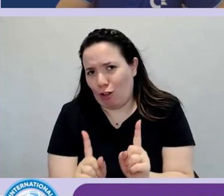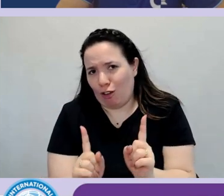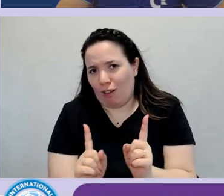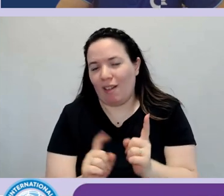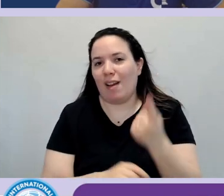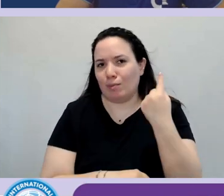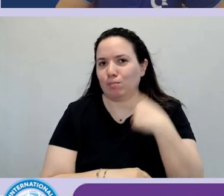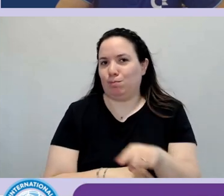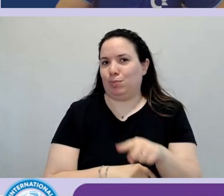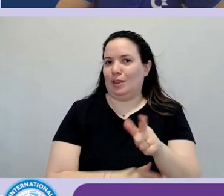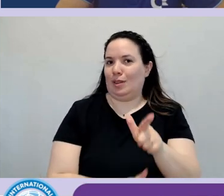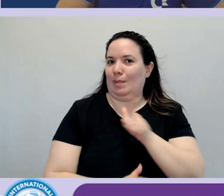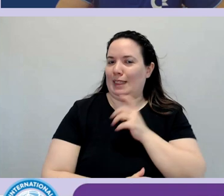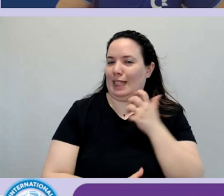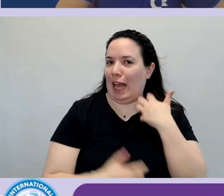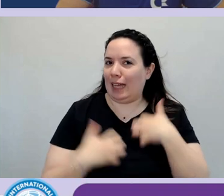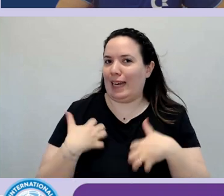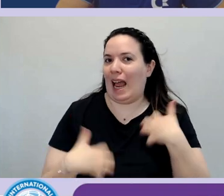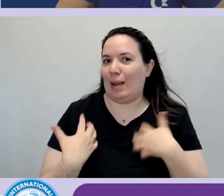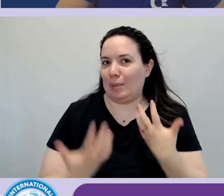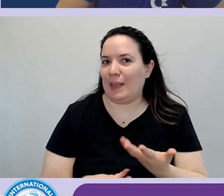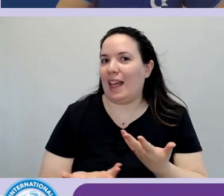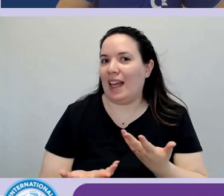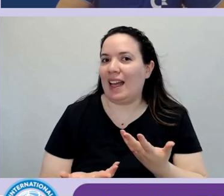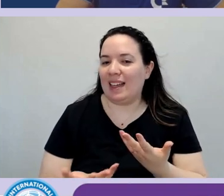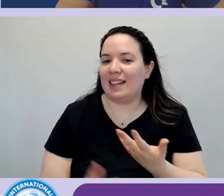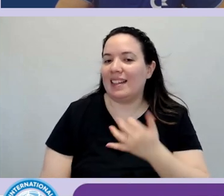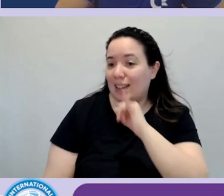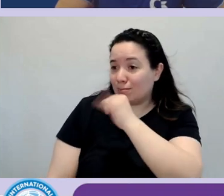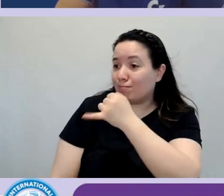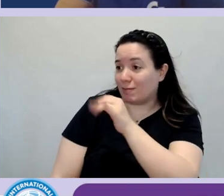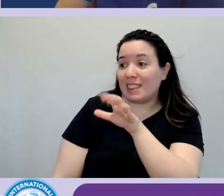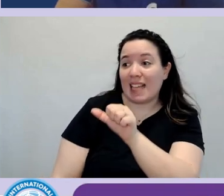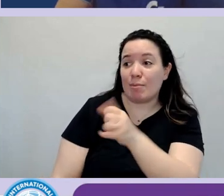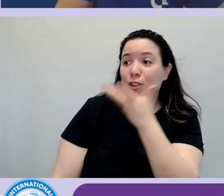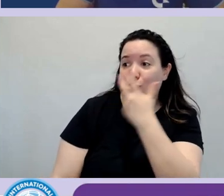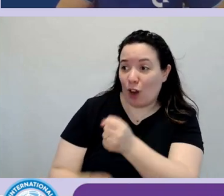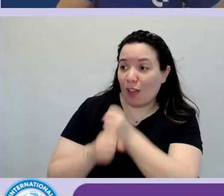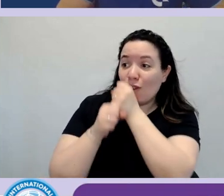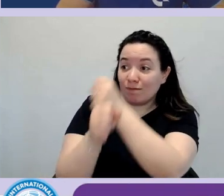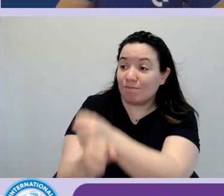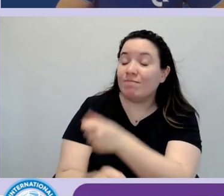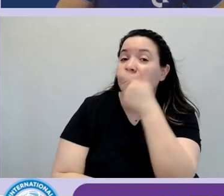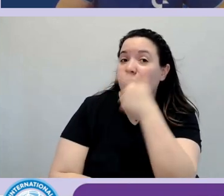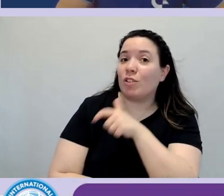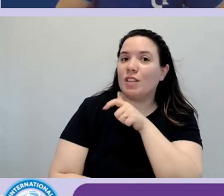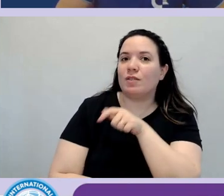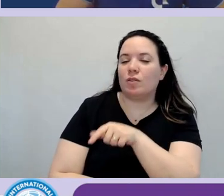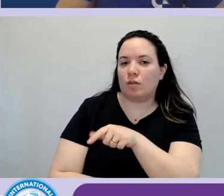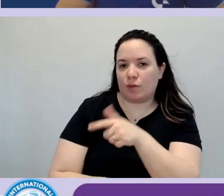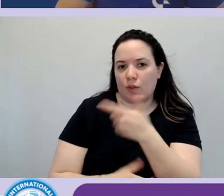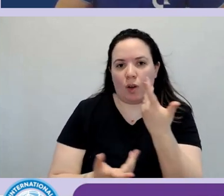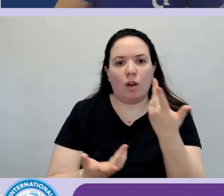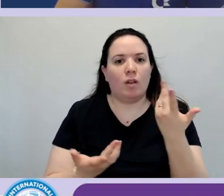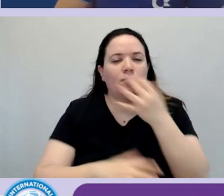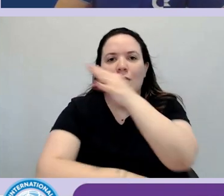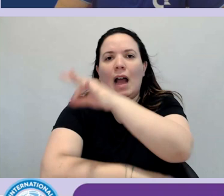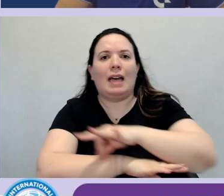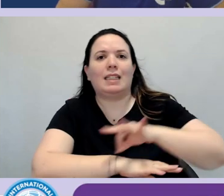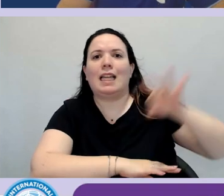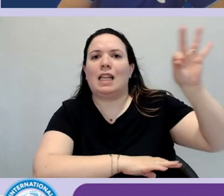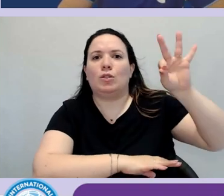lasciarti la parola Proprio perché so che è una cosa che ti che giustamente t' arrabbi perché è come dire in ambito